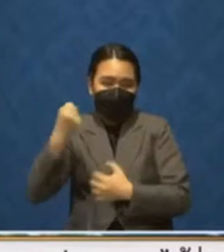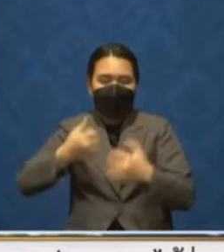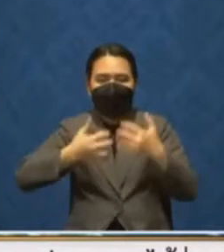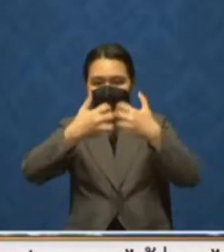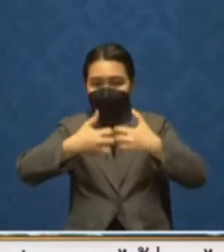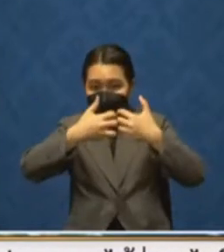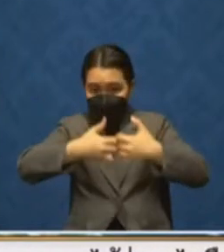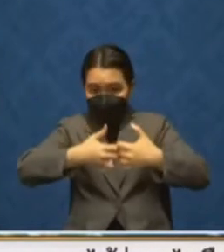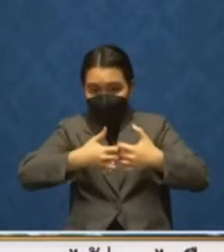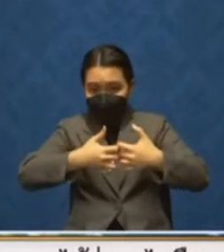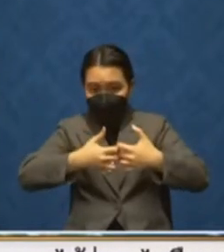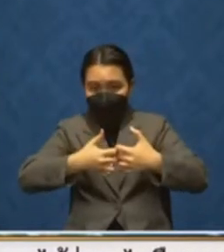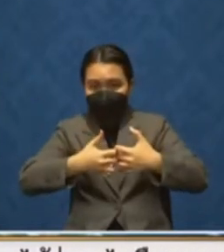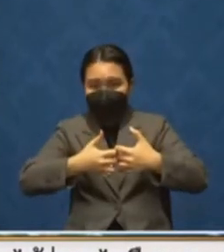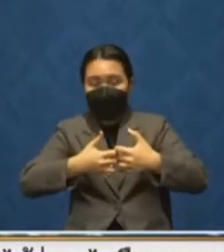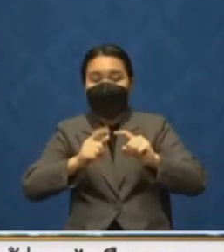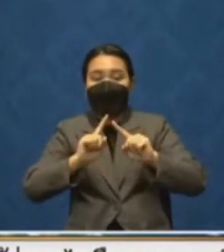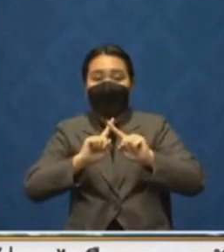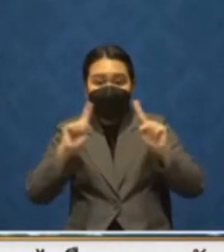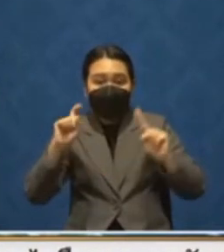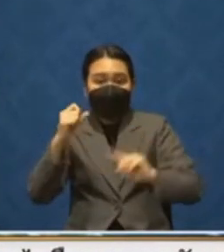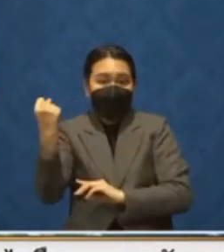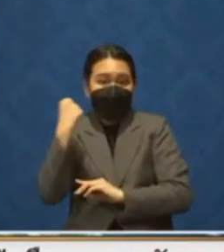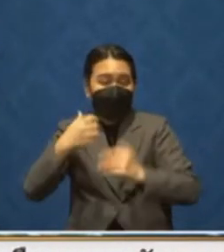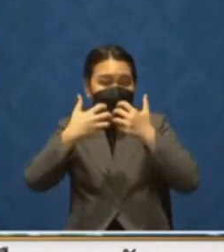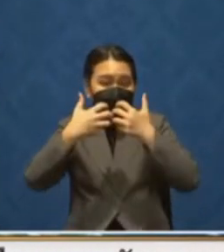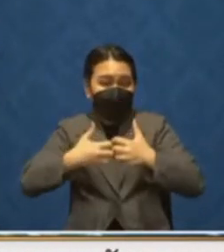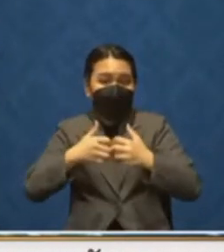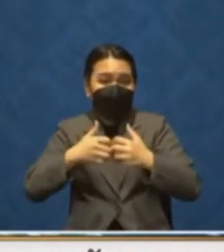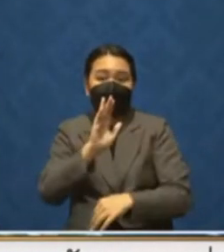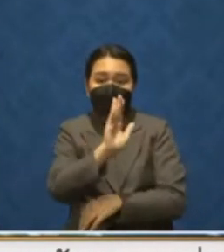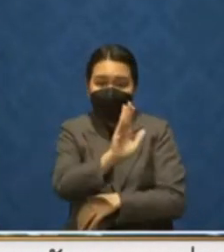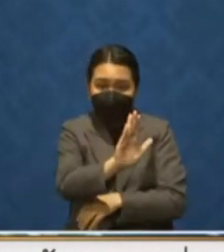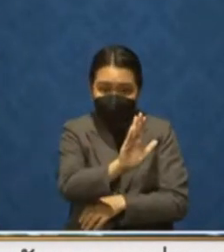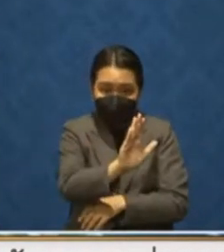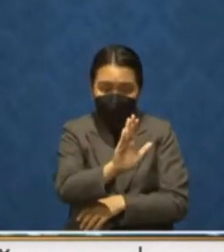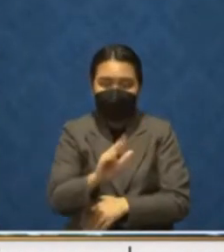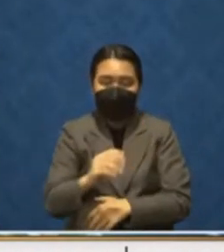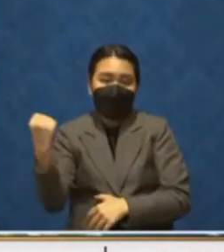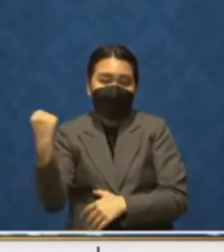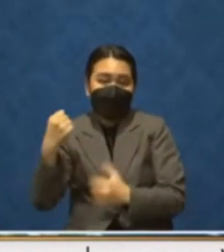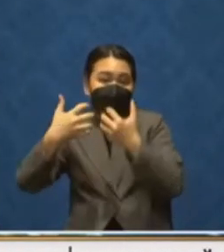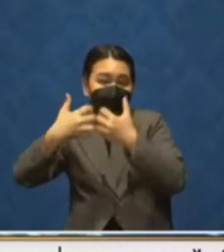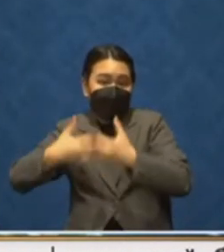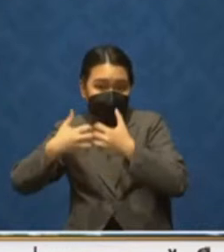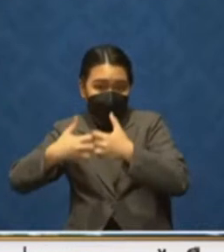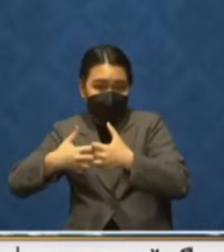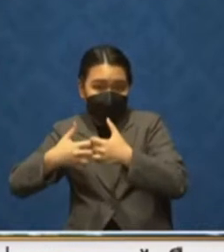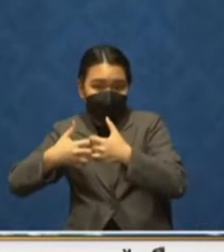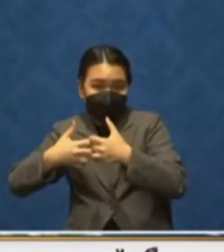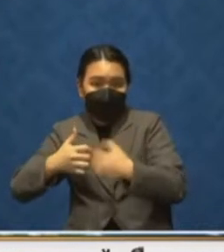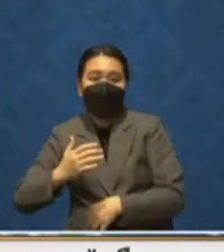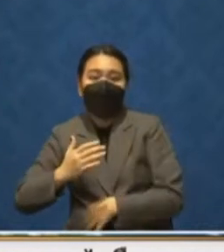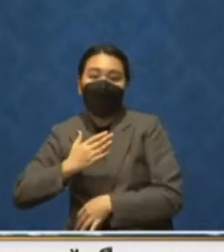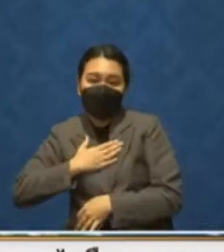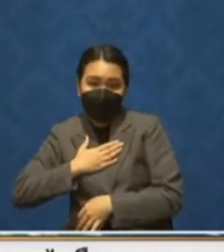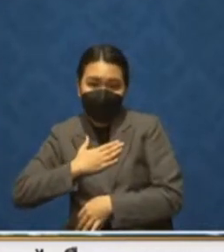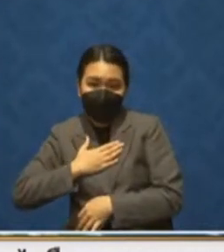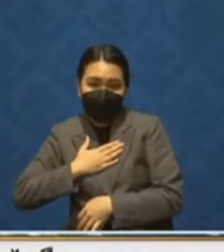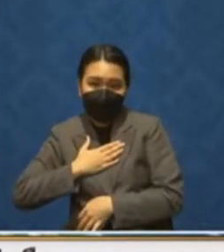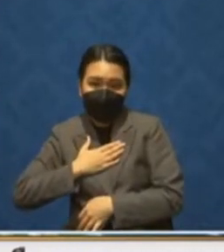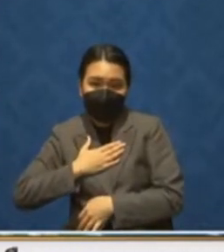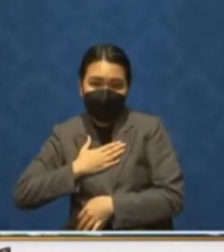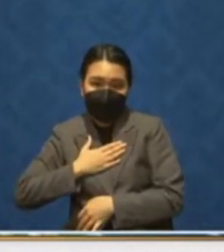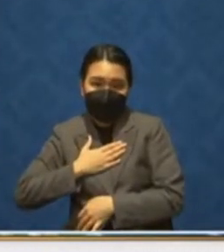แต่กำลังการผลิตที่ท่านนำมาใช้กับกำกำลังการผลิตที่ผมใช้มี